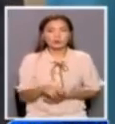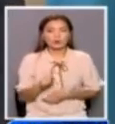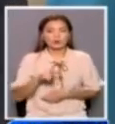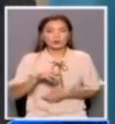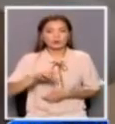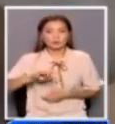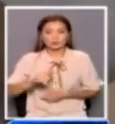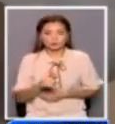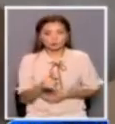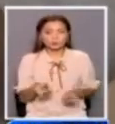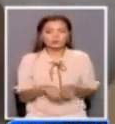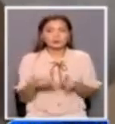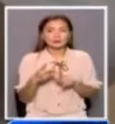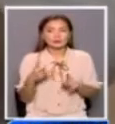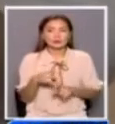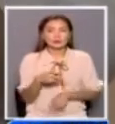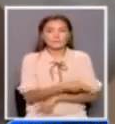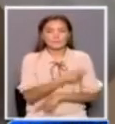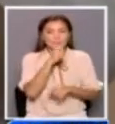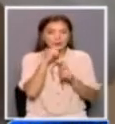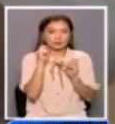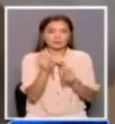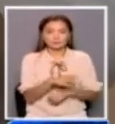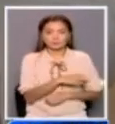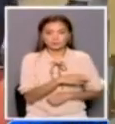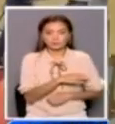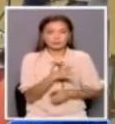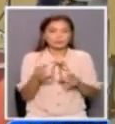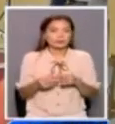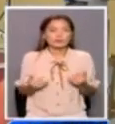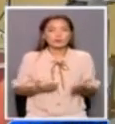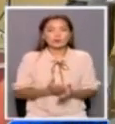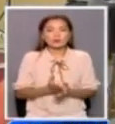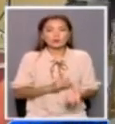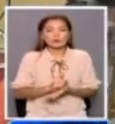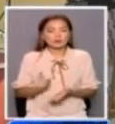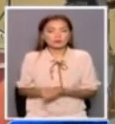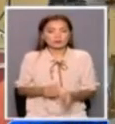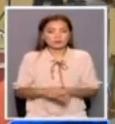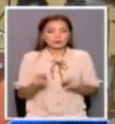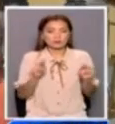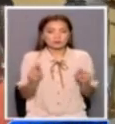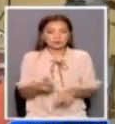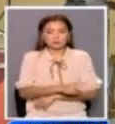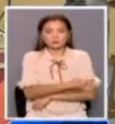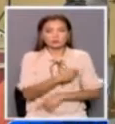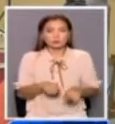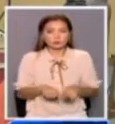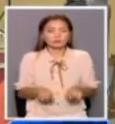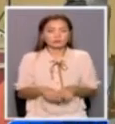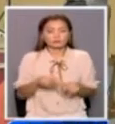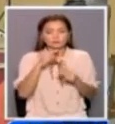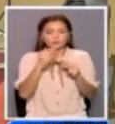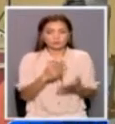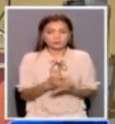Алмагүл Демесінова 3-ші дәрежелі барыс орденімен наградталды. Сондай қызметтік борышын абыроймен атқарып жүрген дәрігерлер де елеусіз